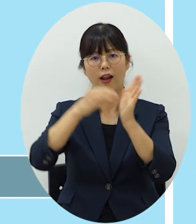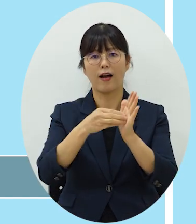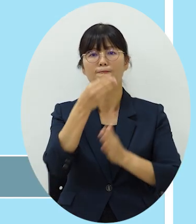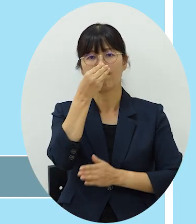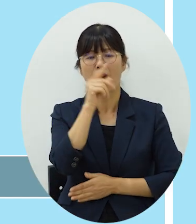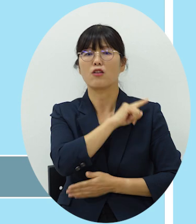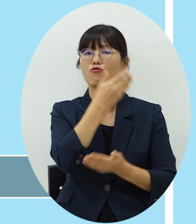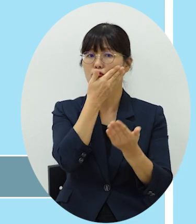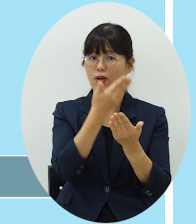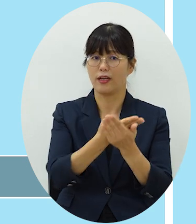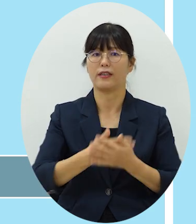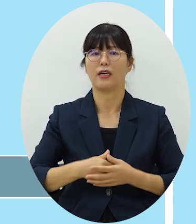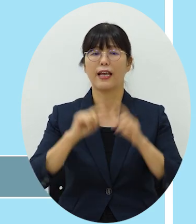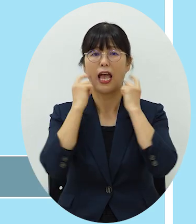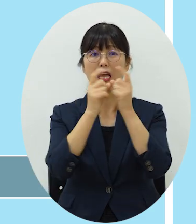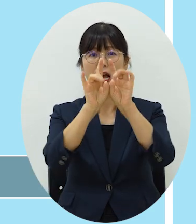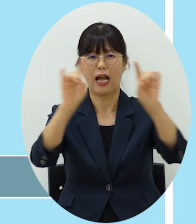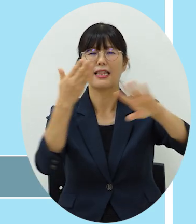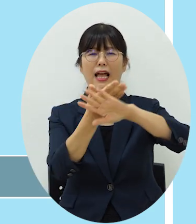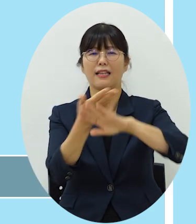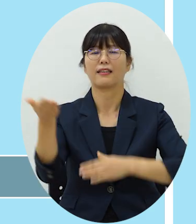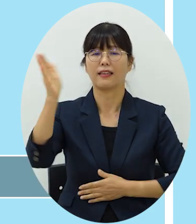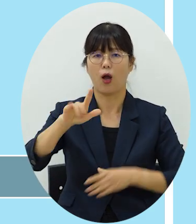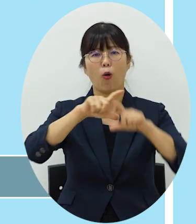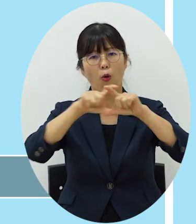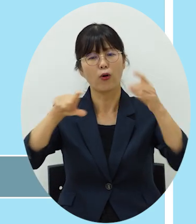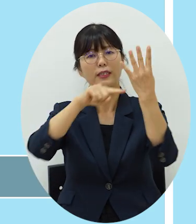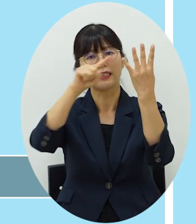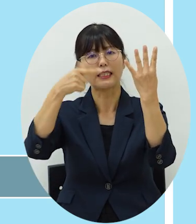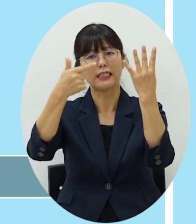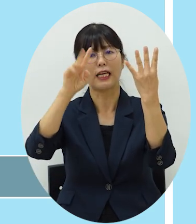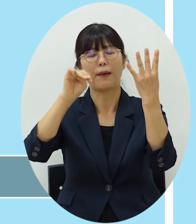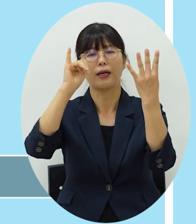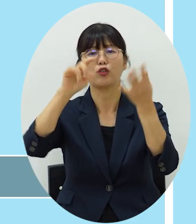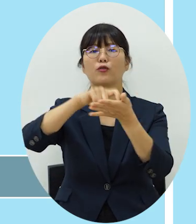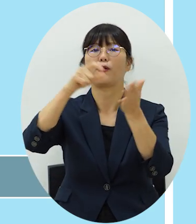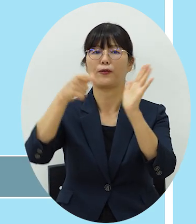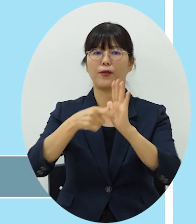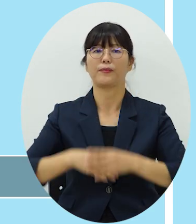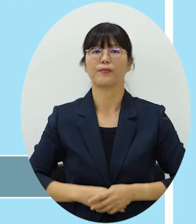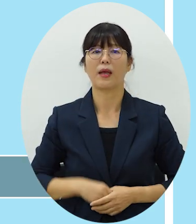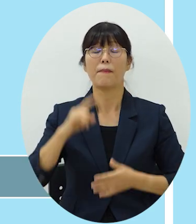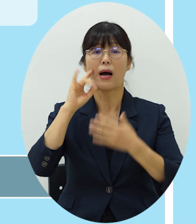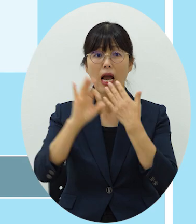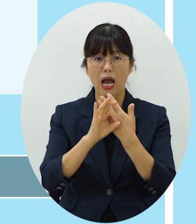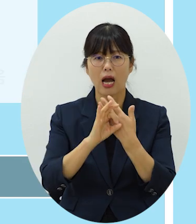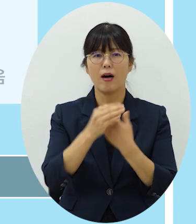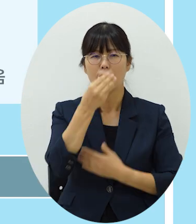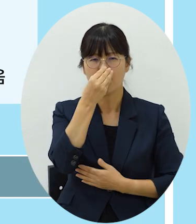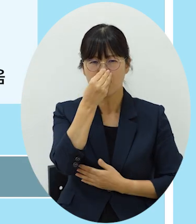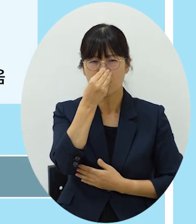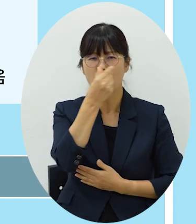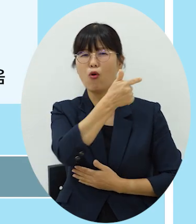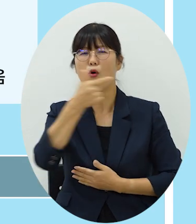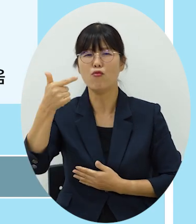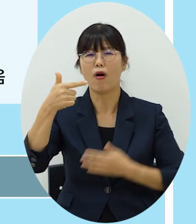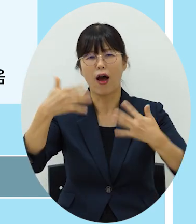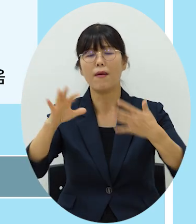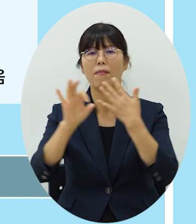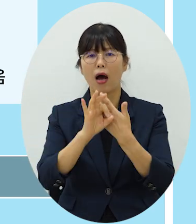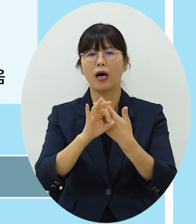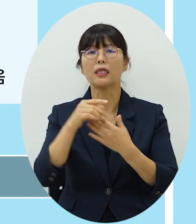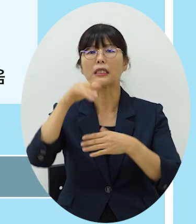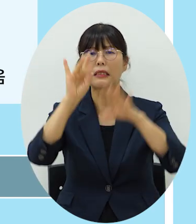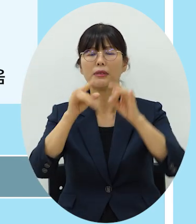가장 중요하며 개인별로 다를 수 있겠으나 보통 4에서 6ml 정도입니다. 만약 압력이 너무 낮다면 침이